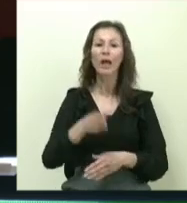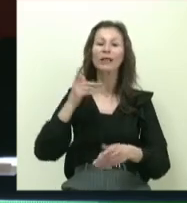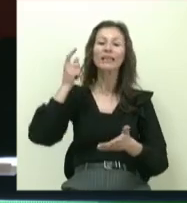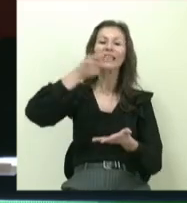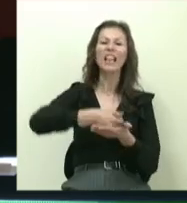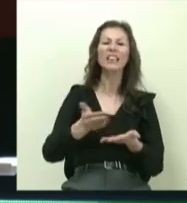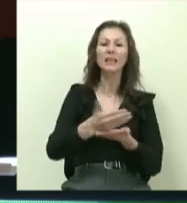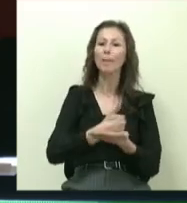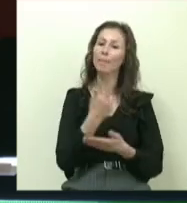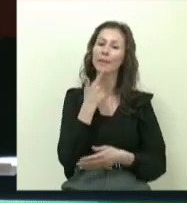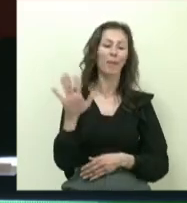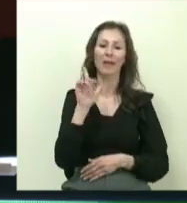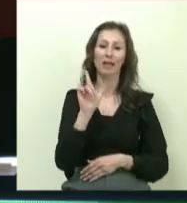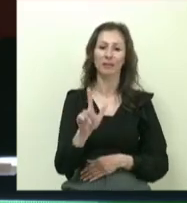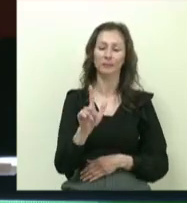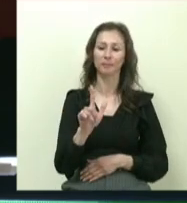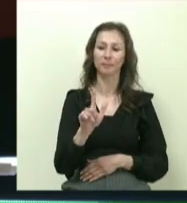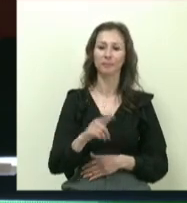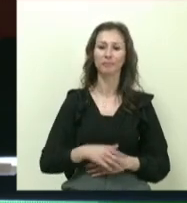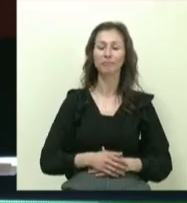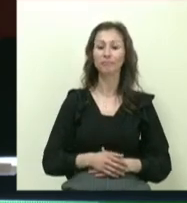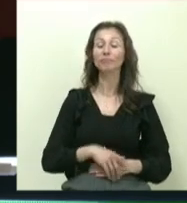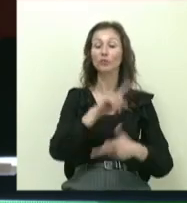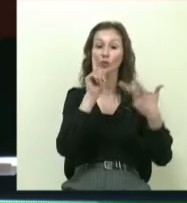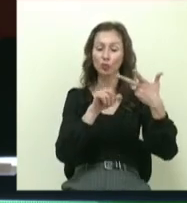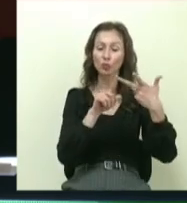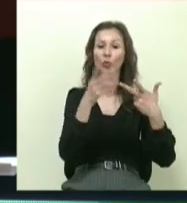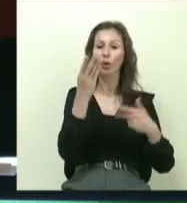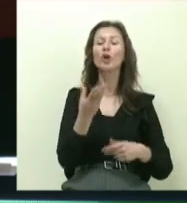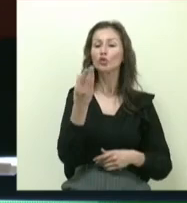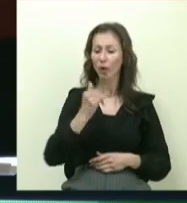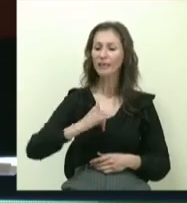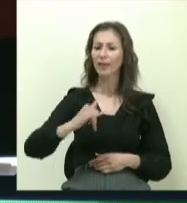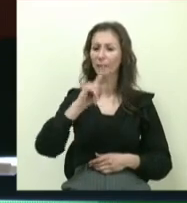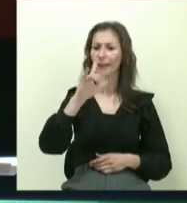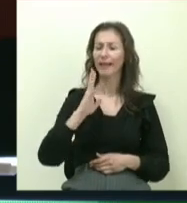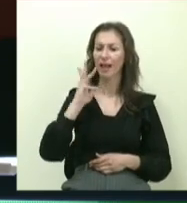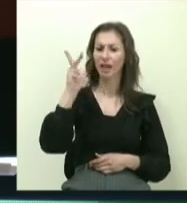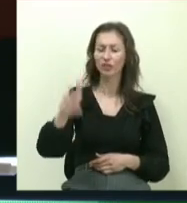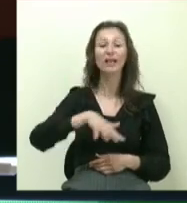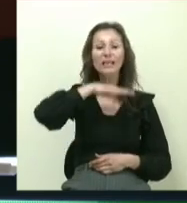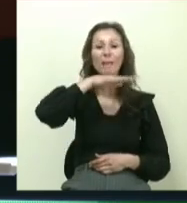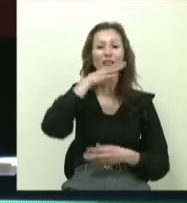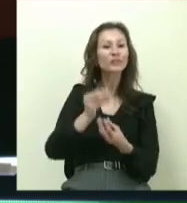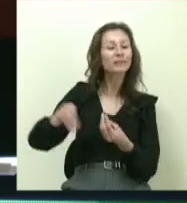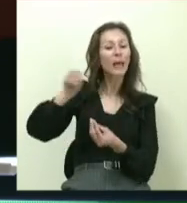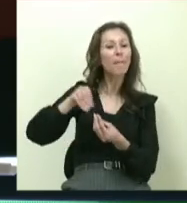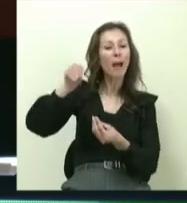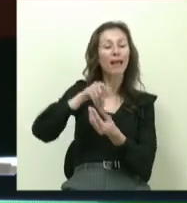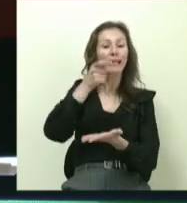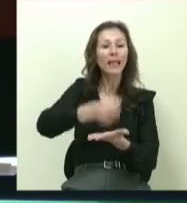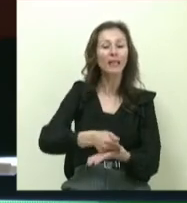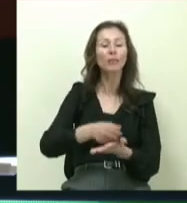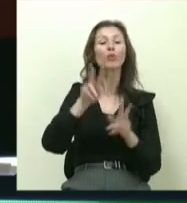dememelidir en azından üçüncü olarak çok yakın bir gelecekte yabancı sermaye yatırımları